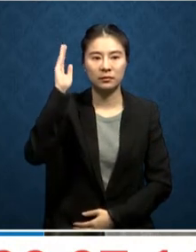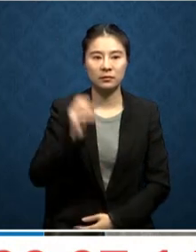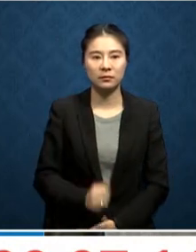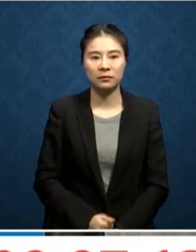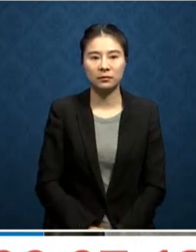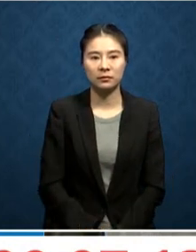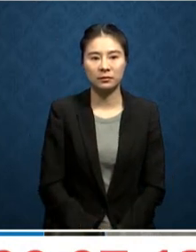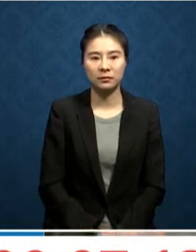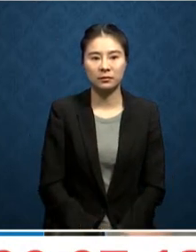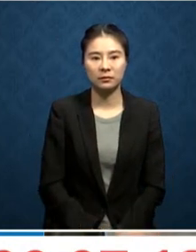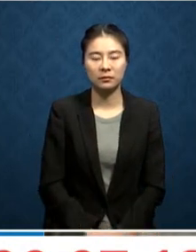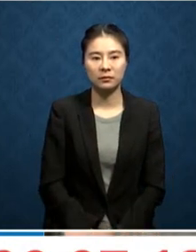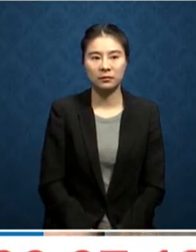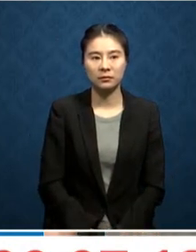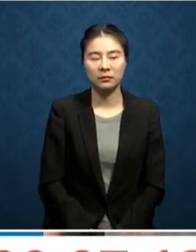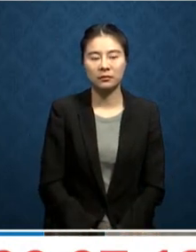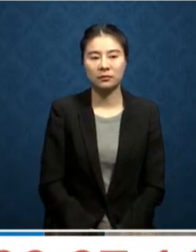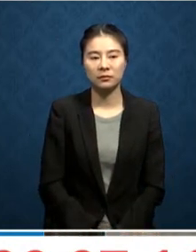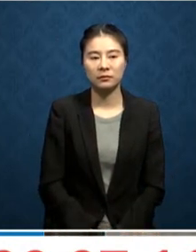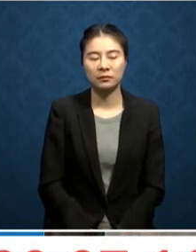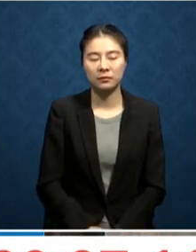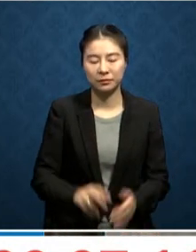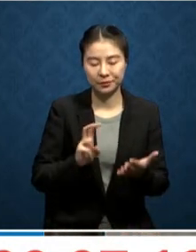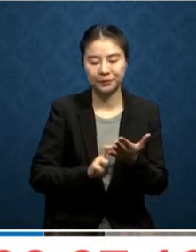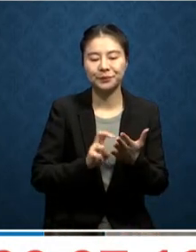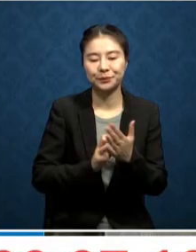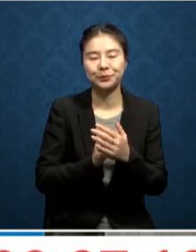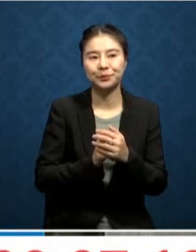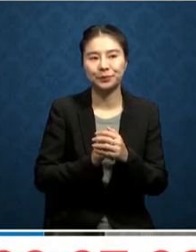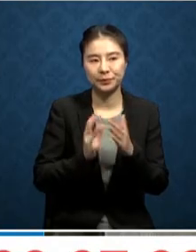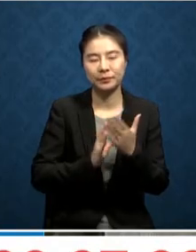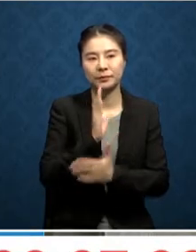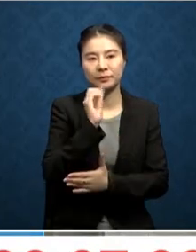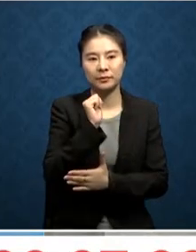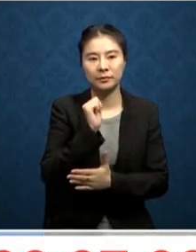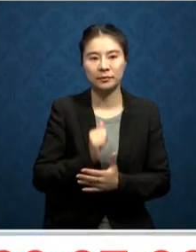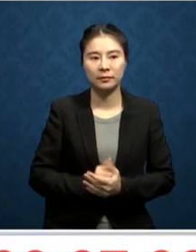ครับนับผู้รับรองครับ ขอบคุณครับ ถูกต้องครับครับท่านสมาชิกครับ